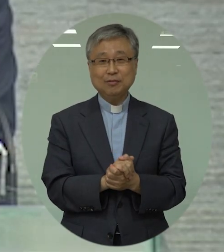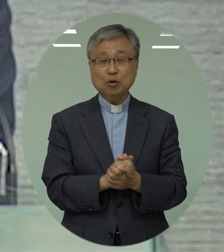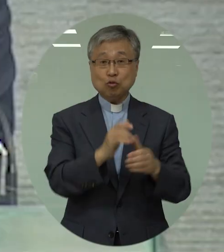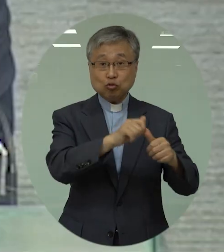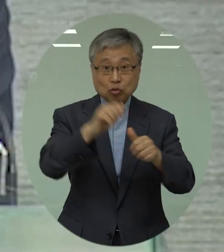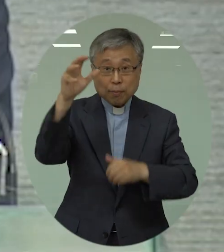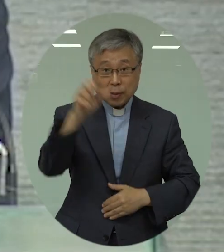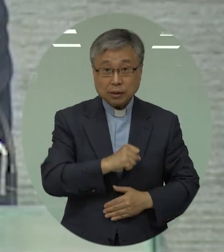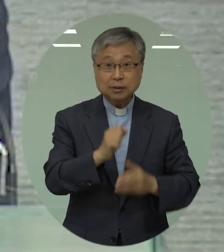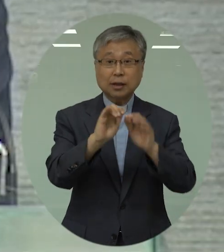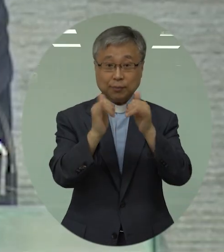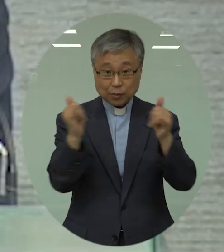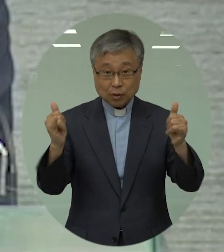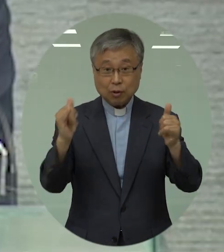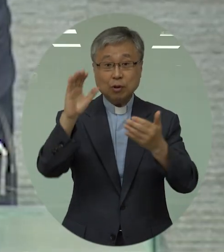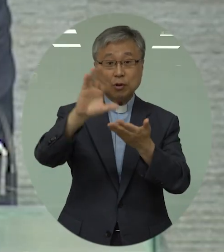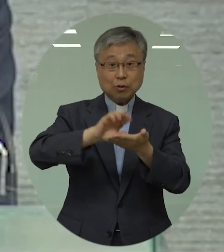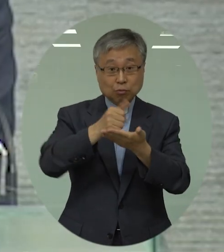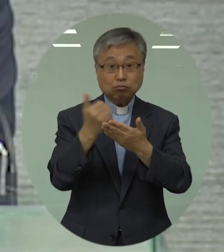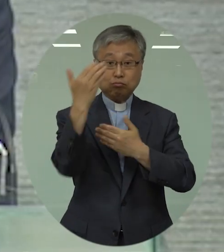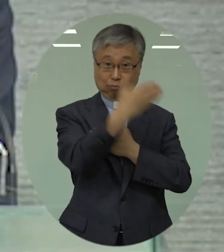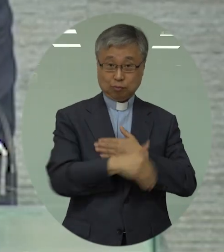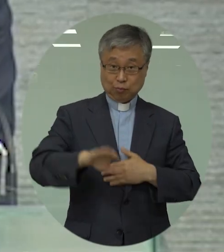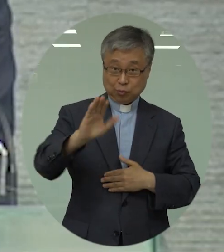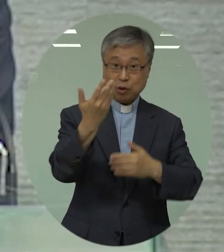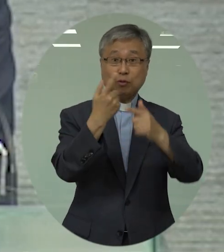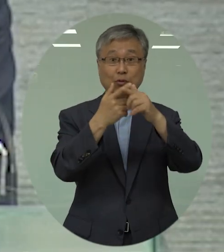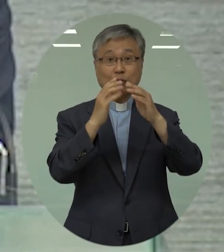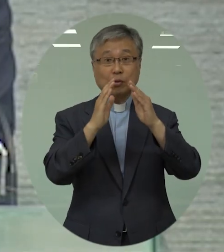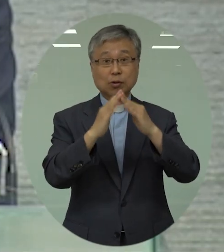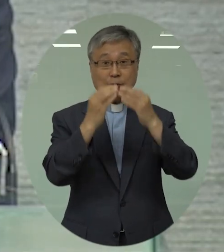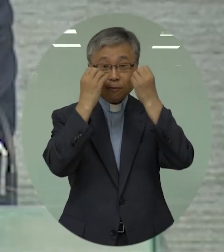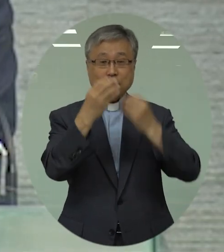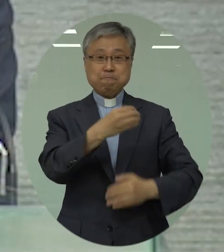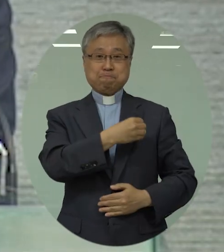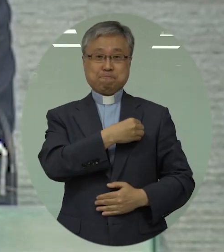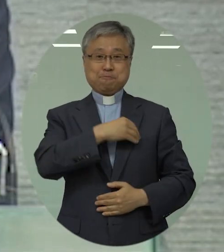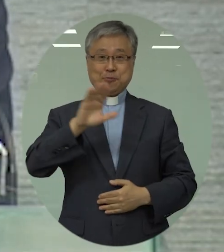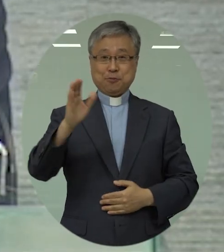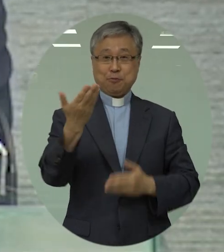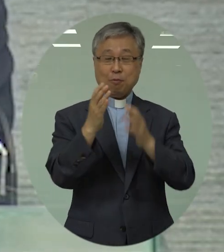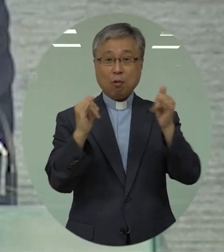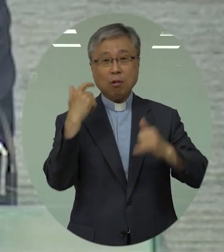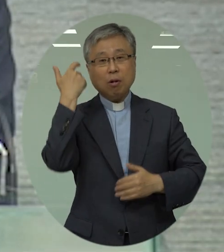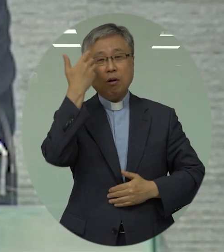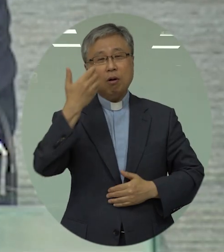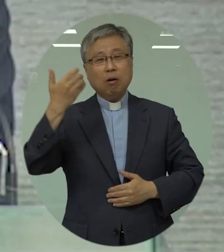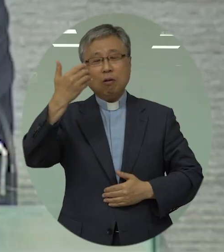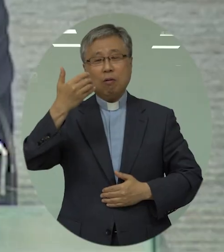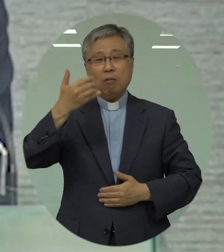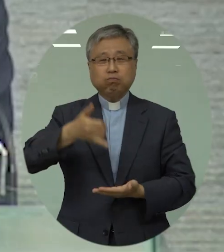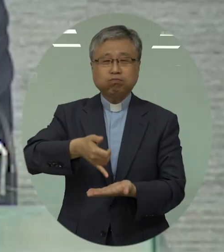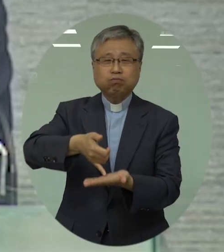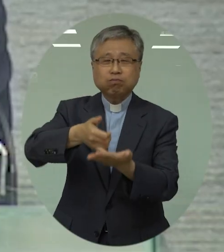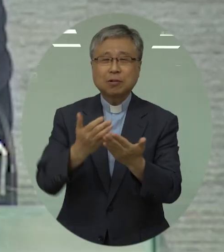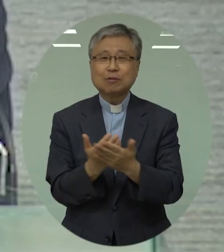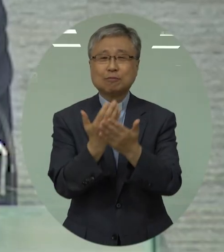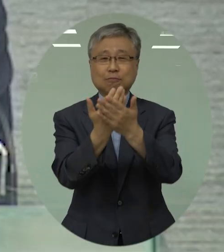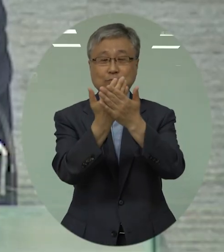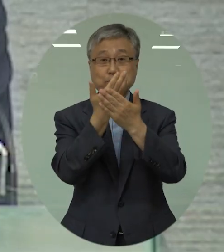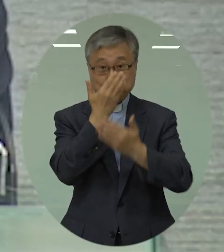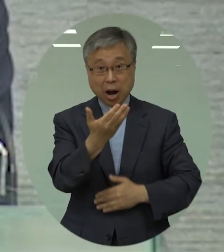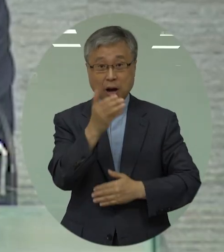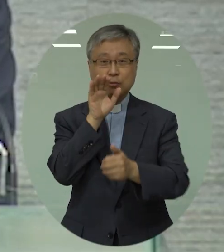구원받은 사람들이, 오늘 그리스도의 몸된 교회의 새로운 회원이 된 사람들이 영적으로 성숙할 수 있도록 돕고자 하는